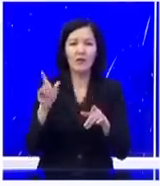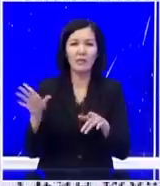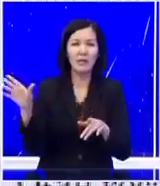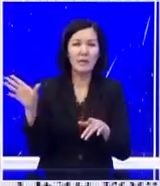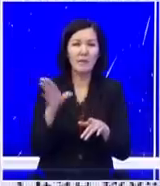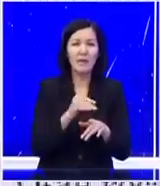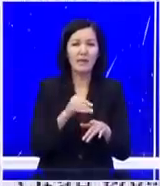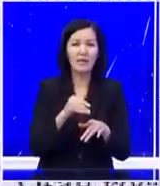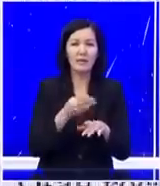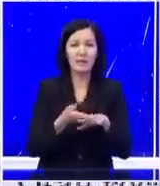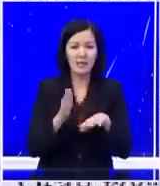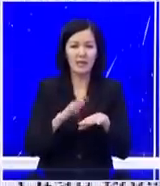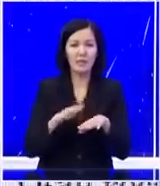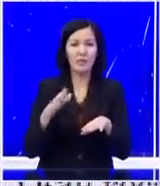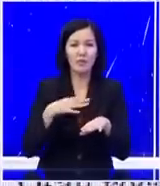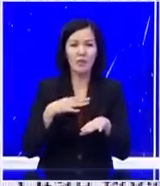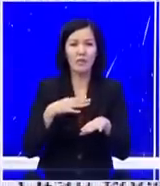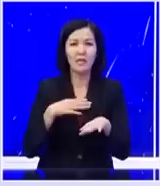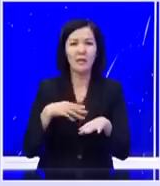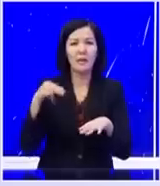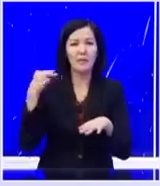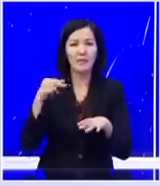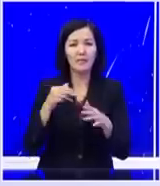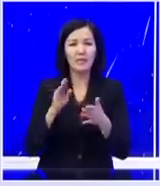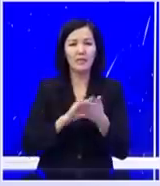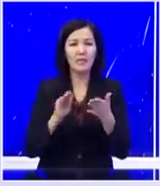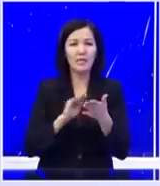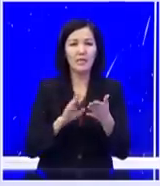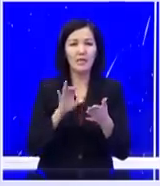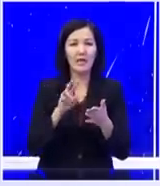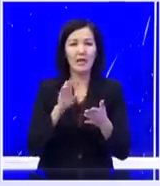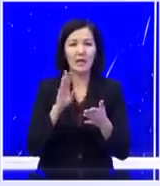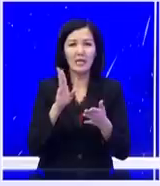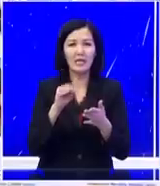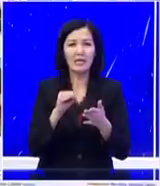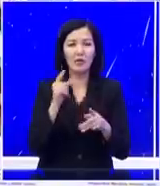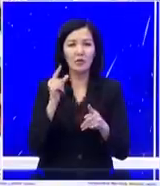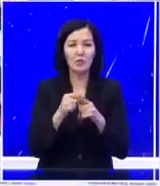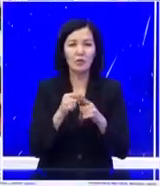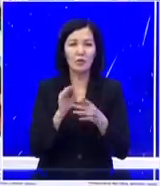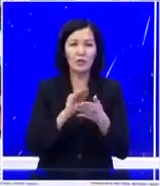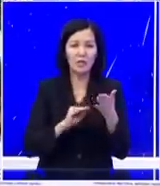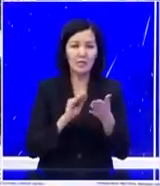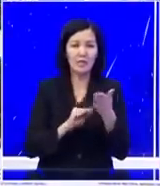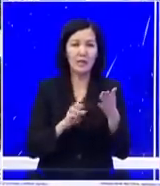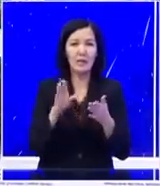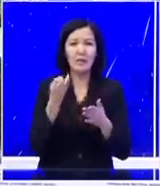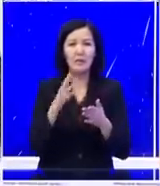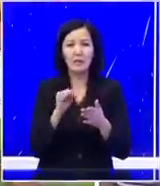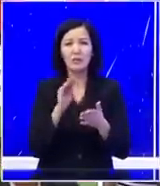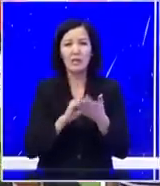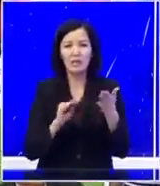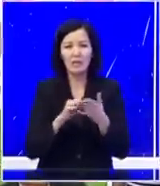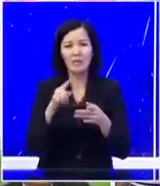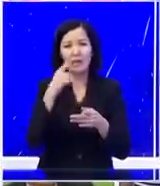ауыр тиді, деді ол өз лебізінде. Президент кеңесшісі Ерлан Қаринде қимастық сөзін арнады. Бейсен туралы